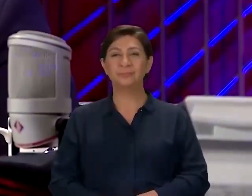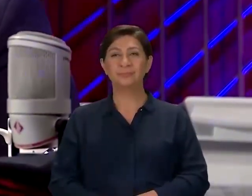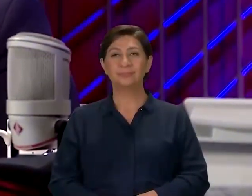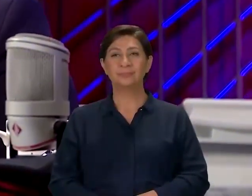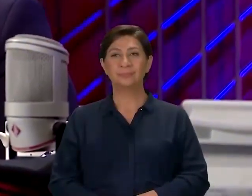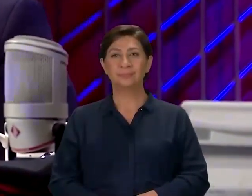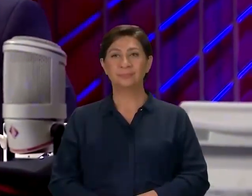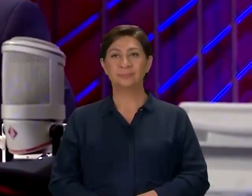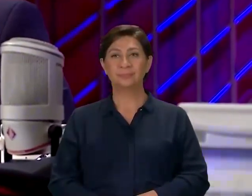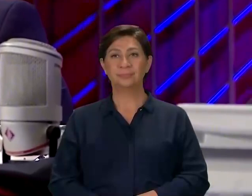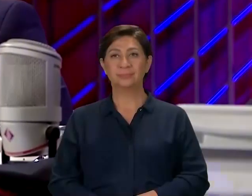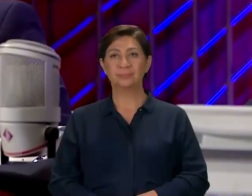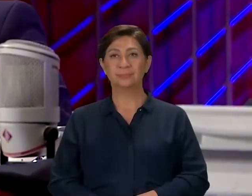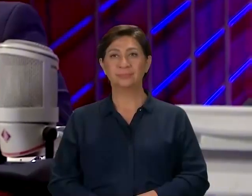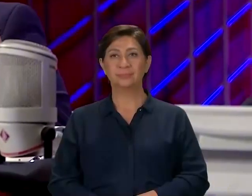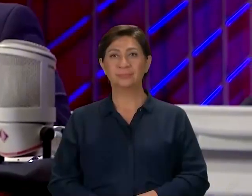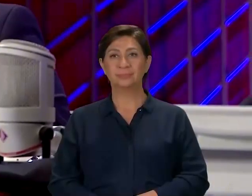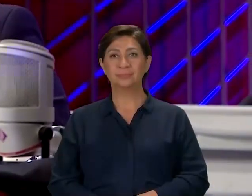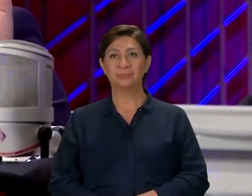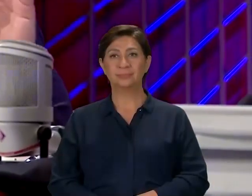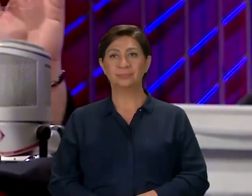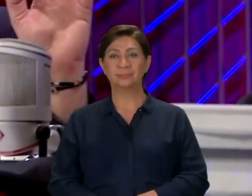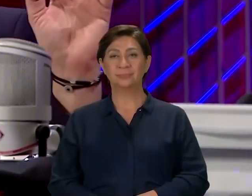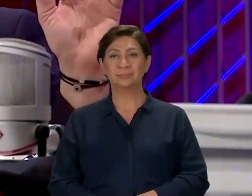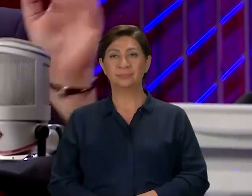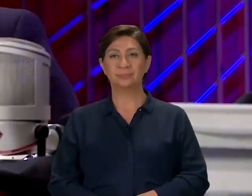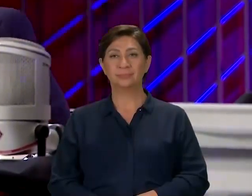Poi d'improvviso venivo dal vento rapido